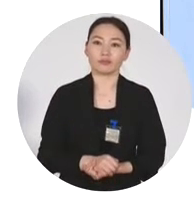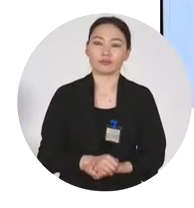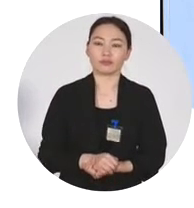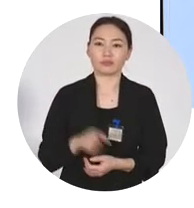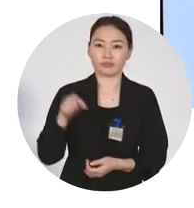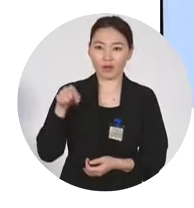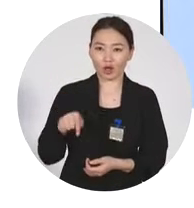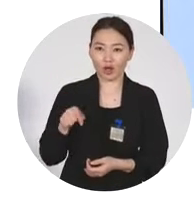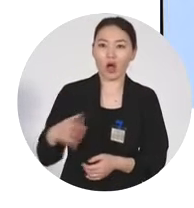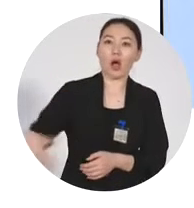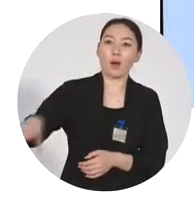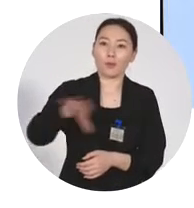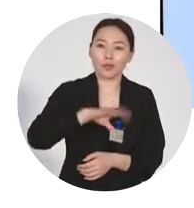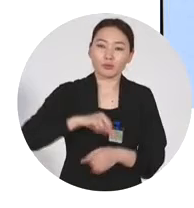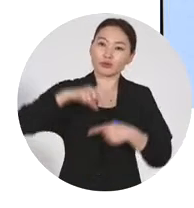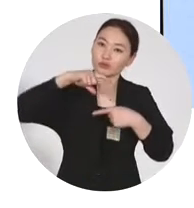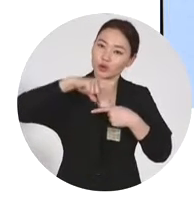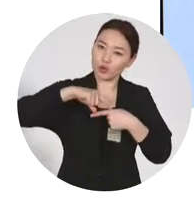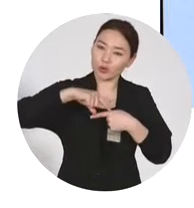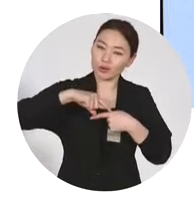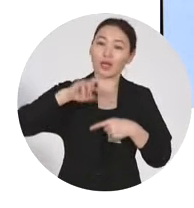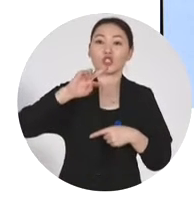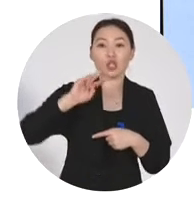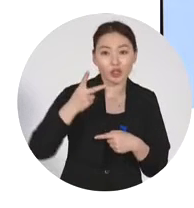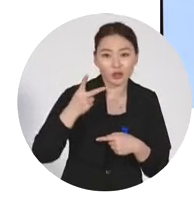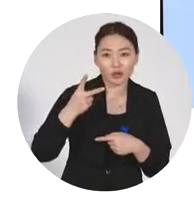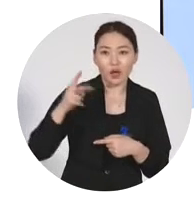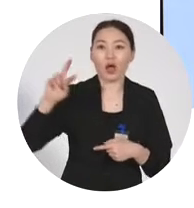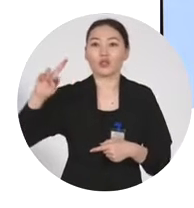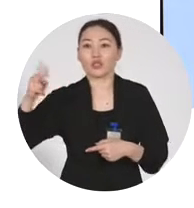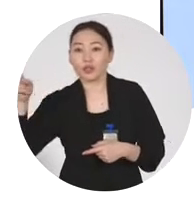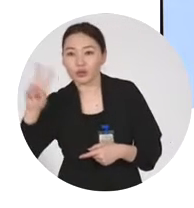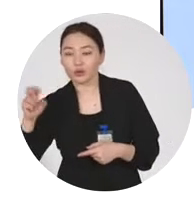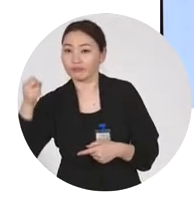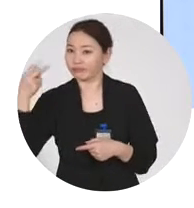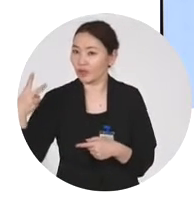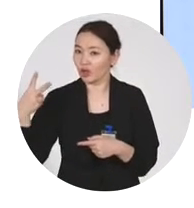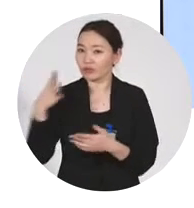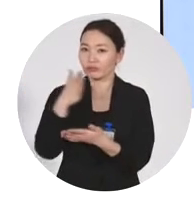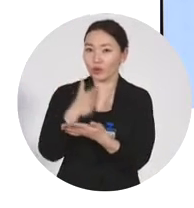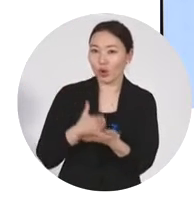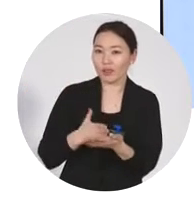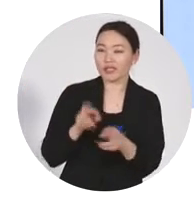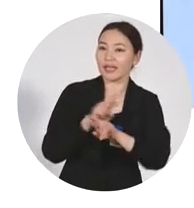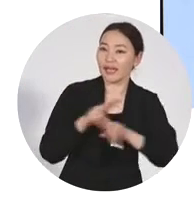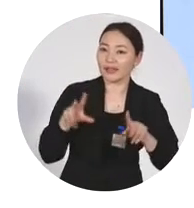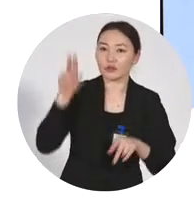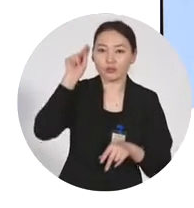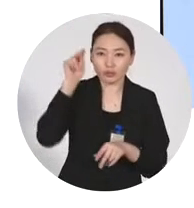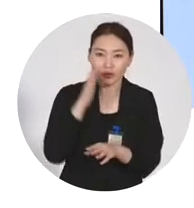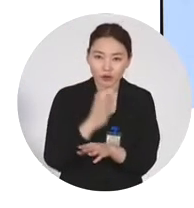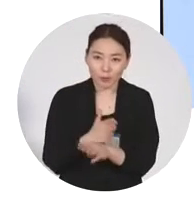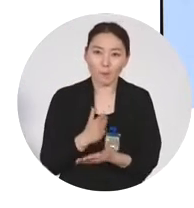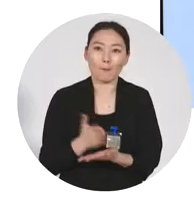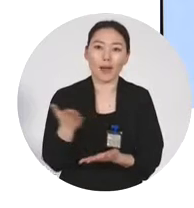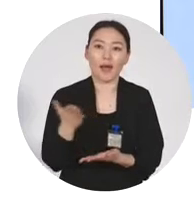За одоо бид нар нөхцлүүдэд хувилгах эсвэлгаар нь ялгсан. За одоо биеэр төгсөн нөхцлүүдэд үгэнд хэрхэн дагуулж чих вэ